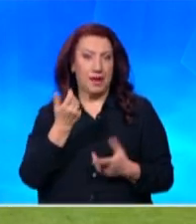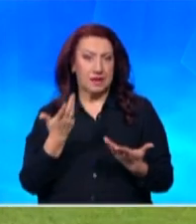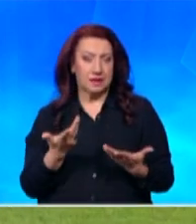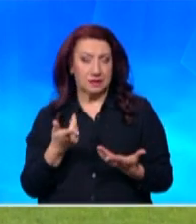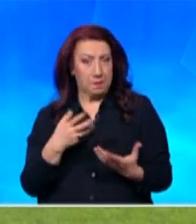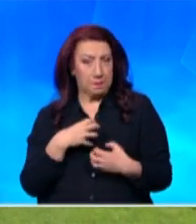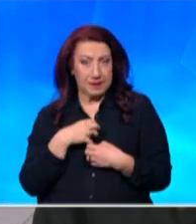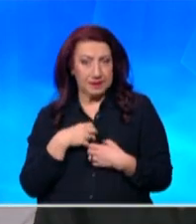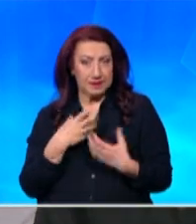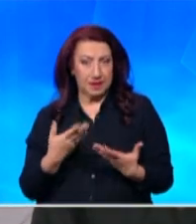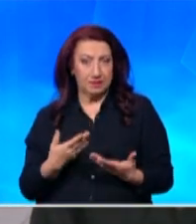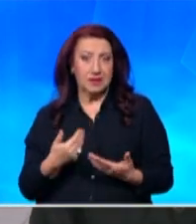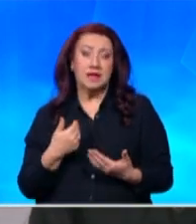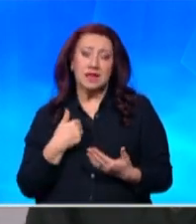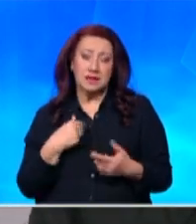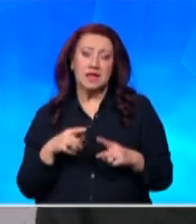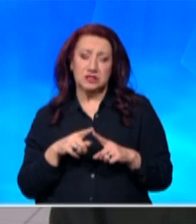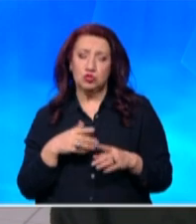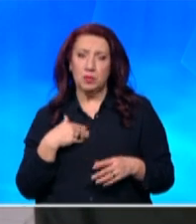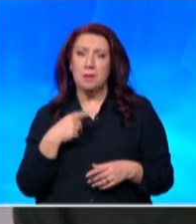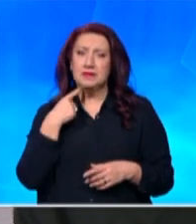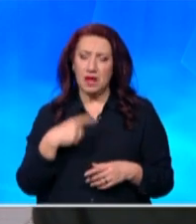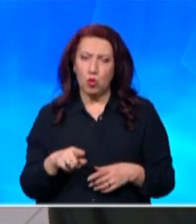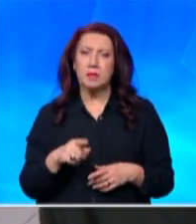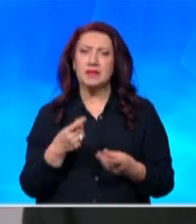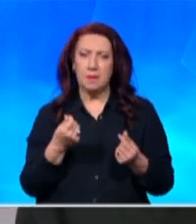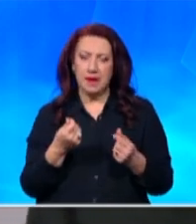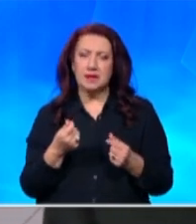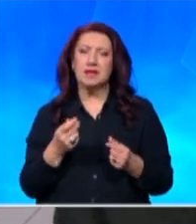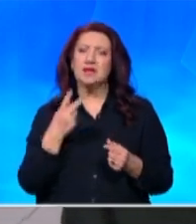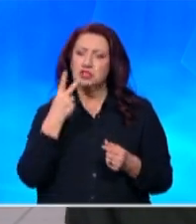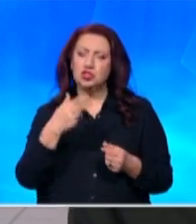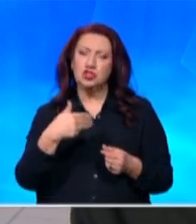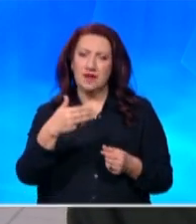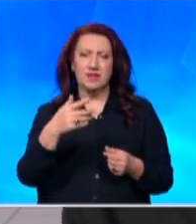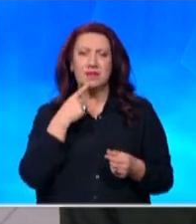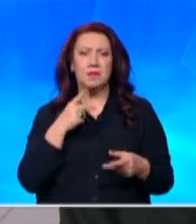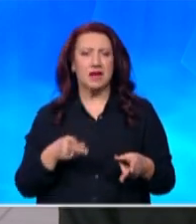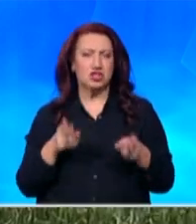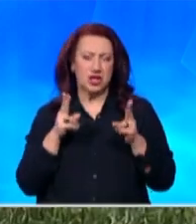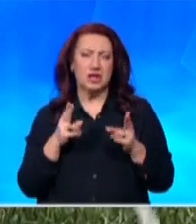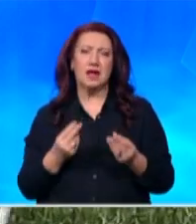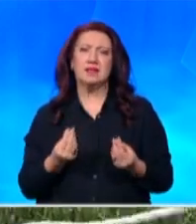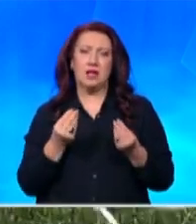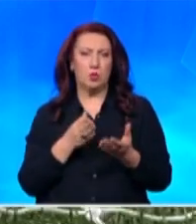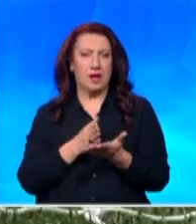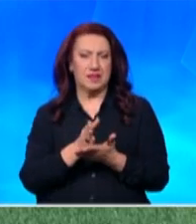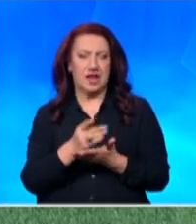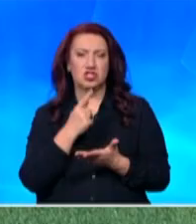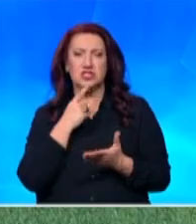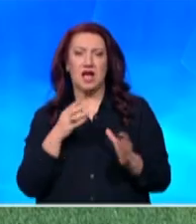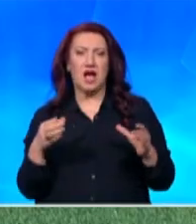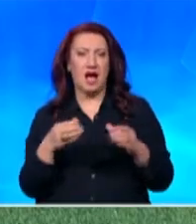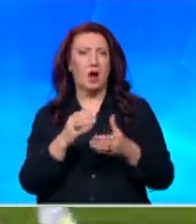има. И ние имаме да искаме неустойки, така че ще видим. Сега взе се това решение, ще го решим по най-добрия начин, който е за клуба. Ние си имаме